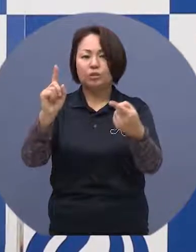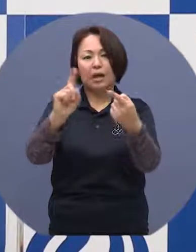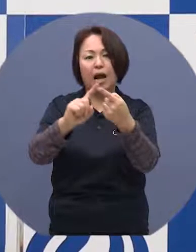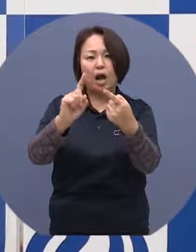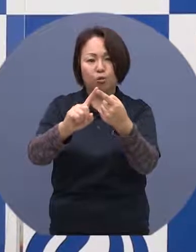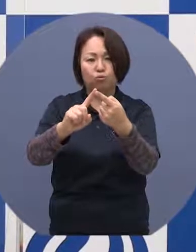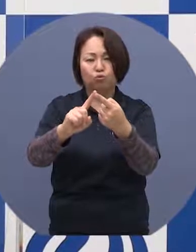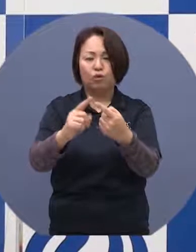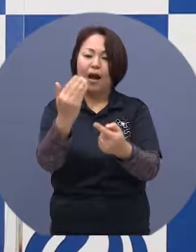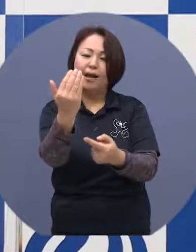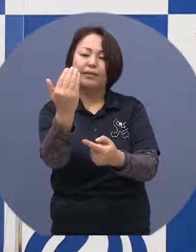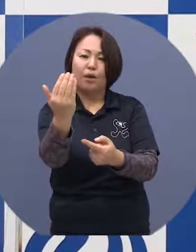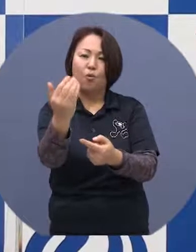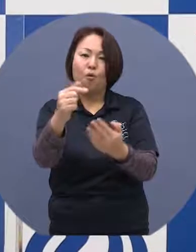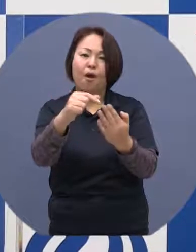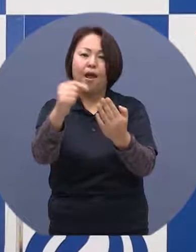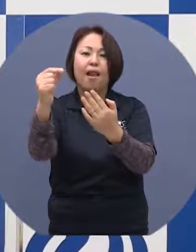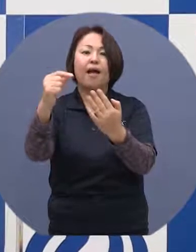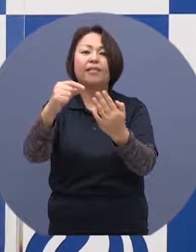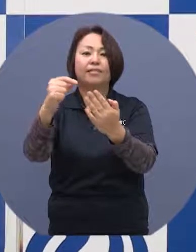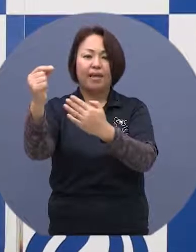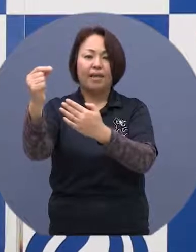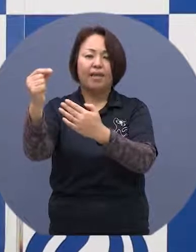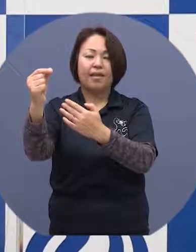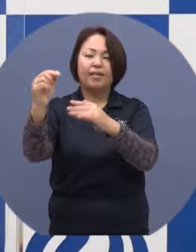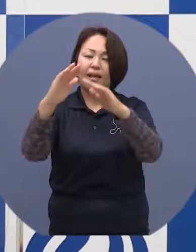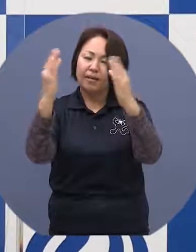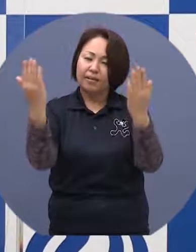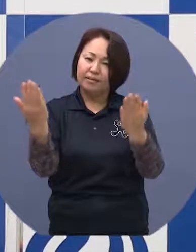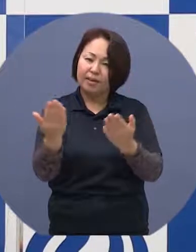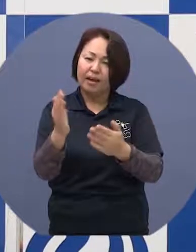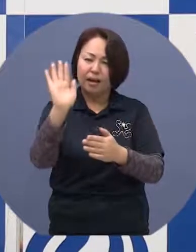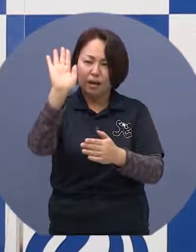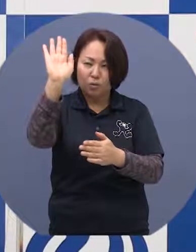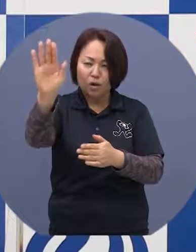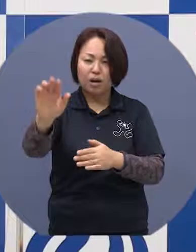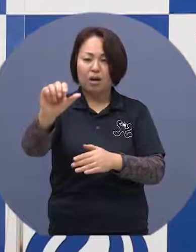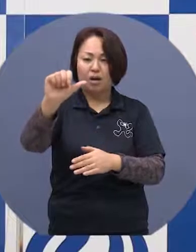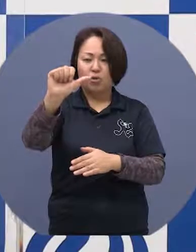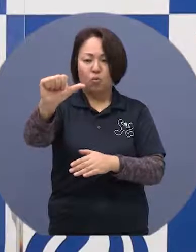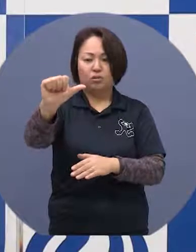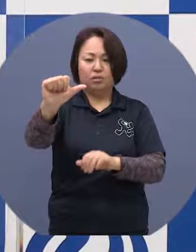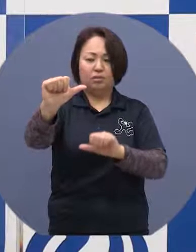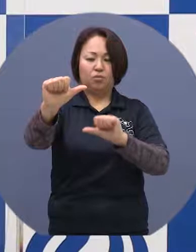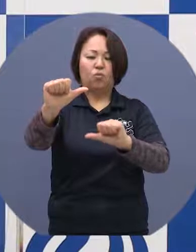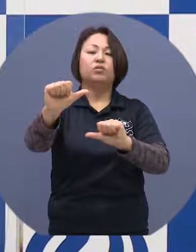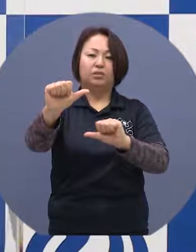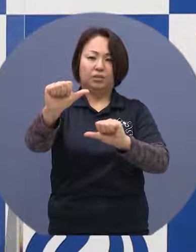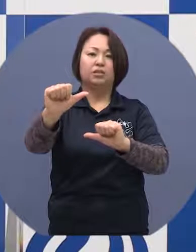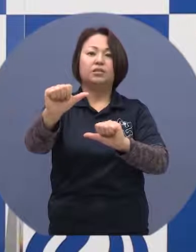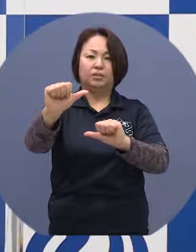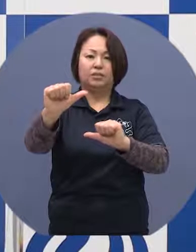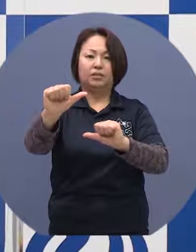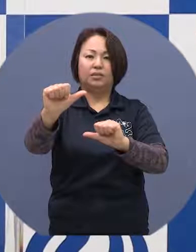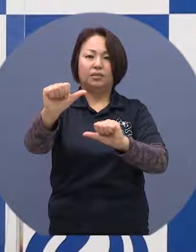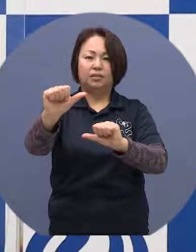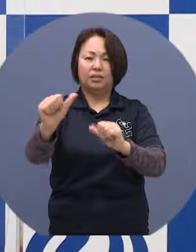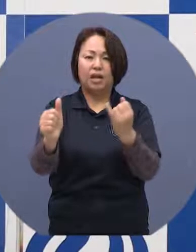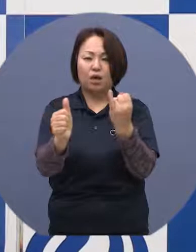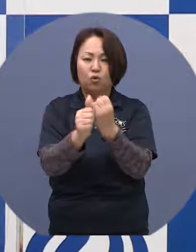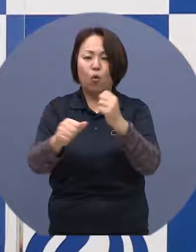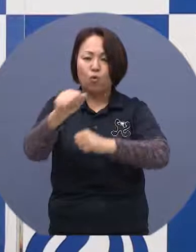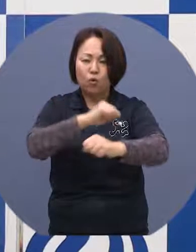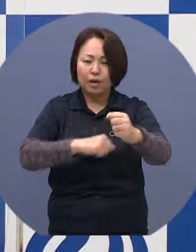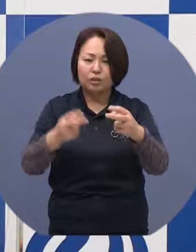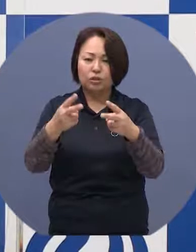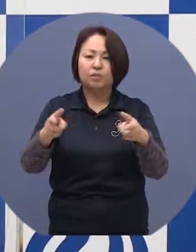頂いておおむね後日をもね5対5の少人数のですね婚活イベントを定期的に開催を